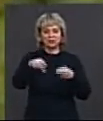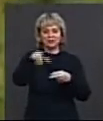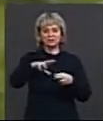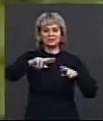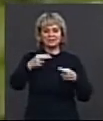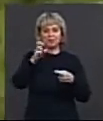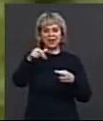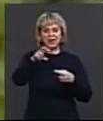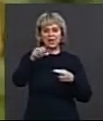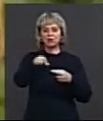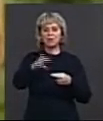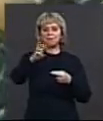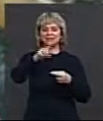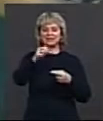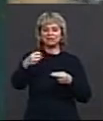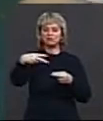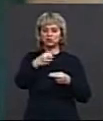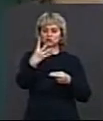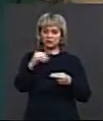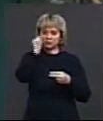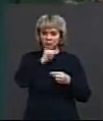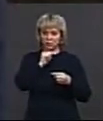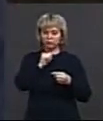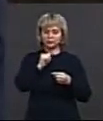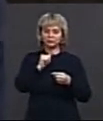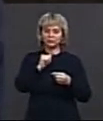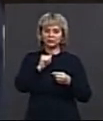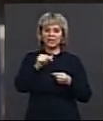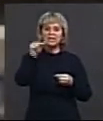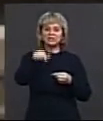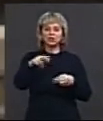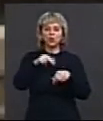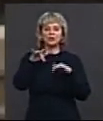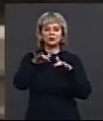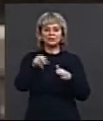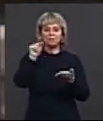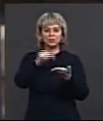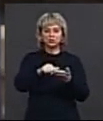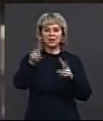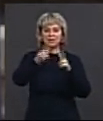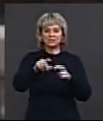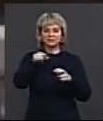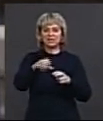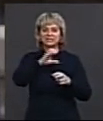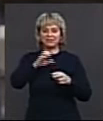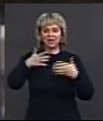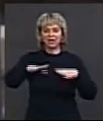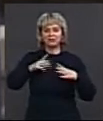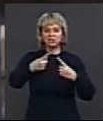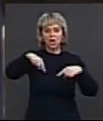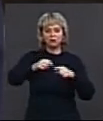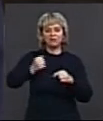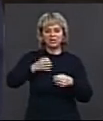Задержали Белялова и Маздаева в 2014 году. Данное уголовное дело поступило на рассмотрение в Северокавказский